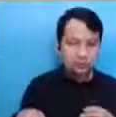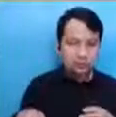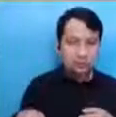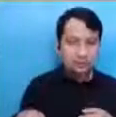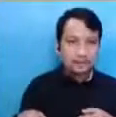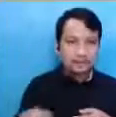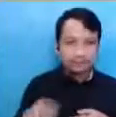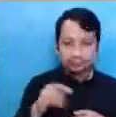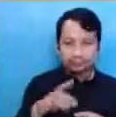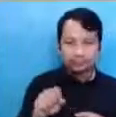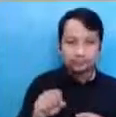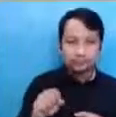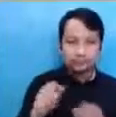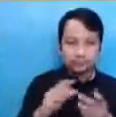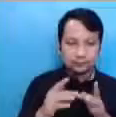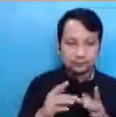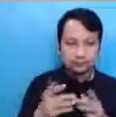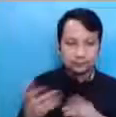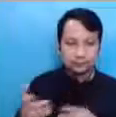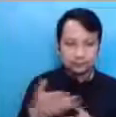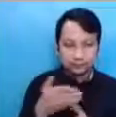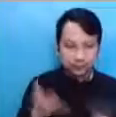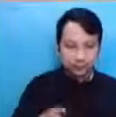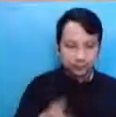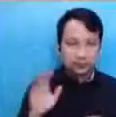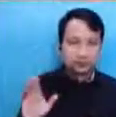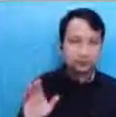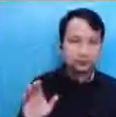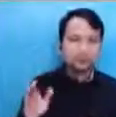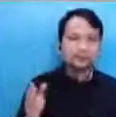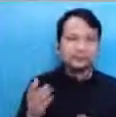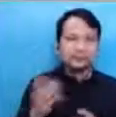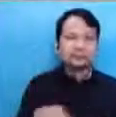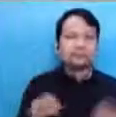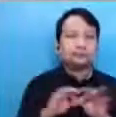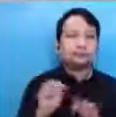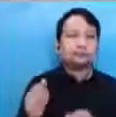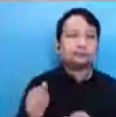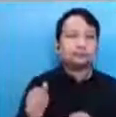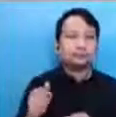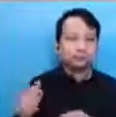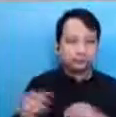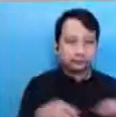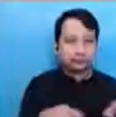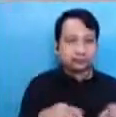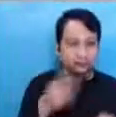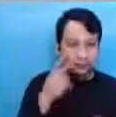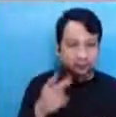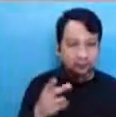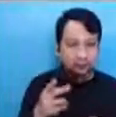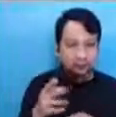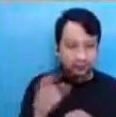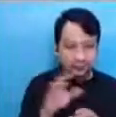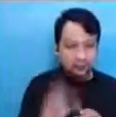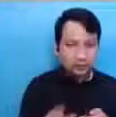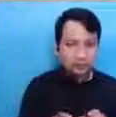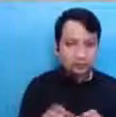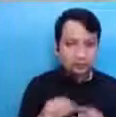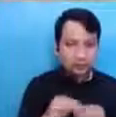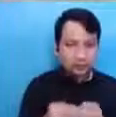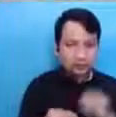telecommunication signal in some areas, lalo na po doon sa mga dinaanan ng mata ng bagyo at doon sa mga nag-signal number